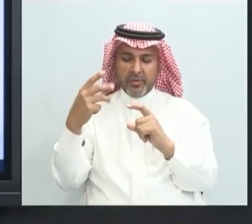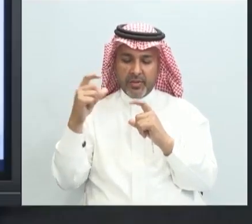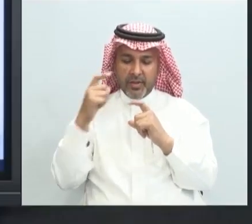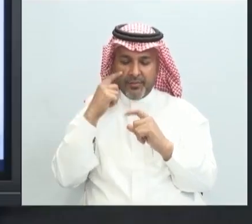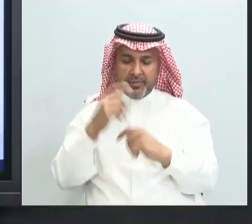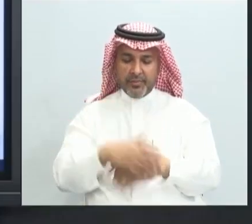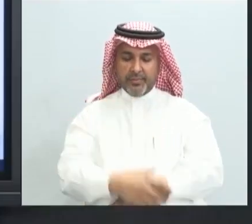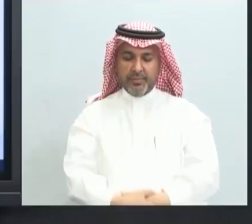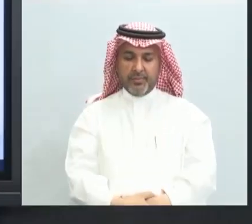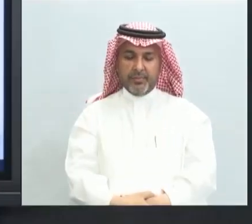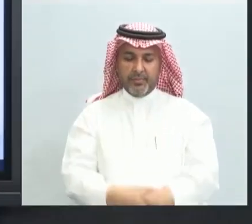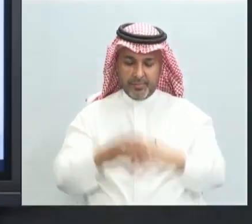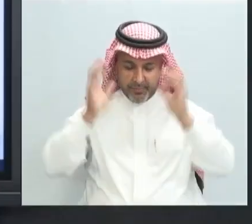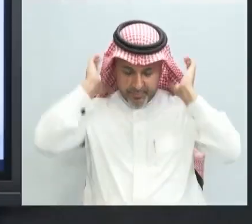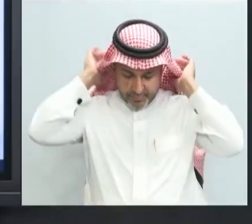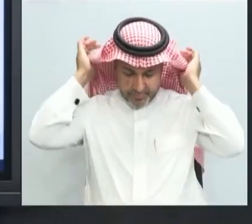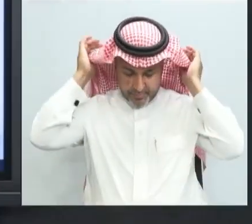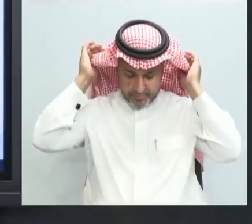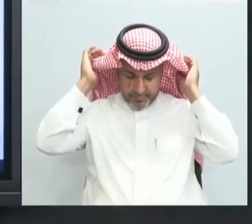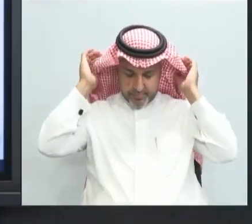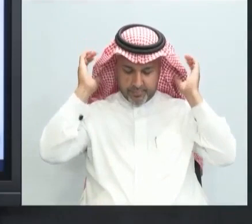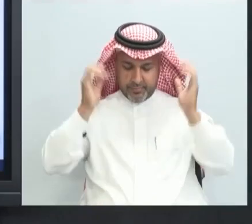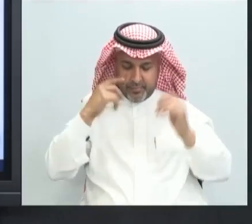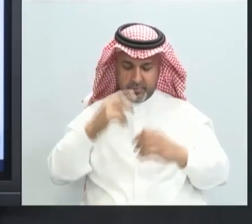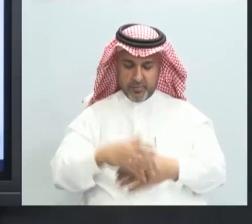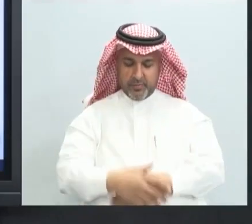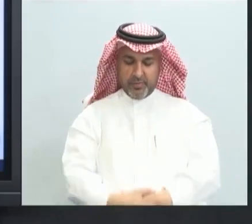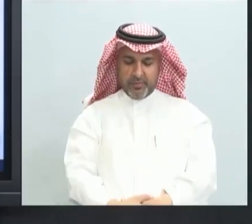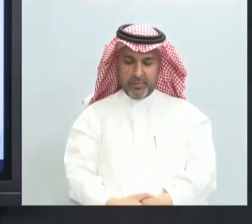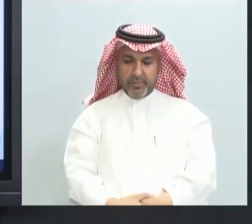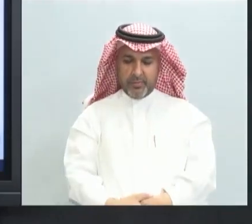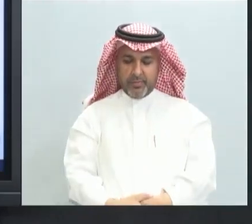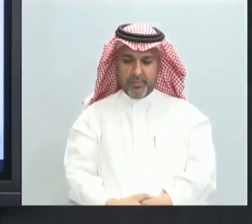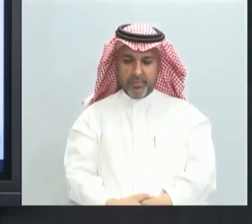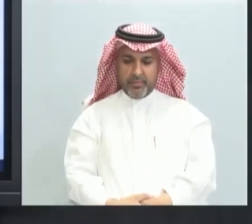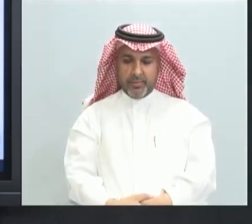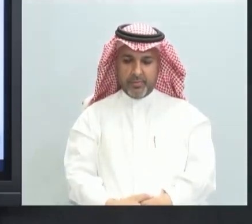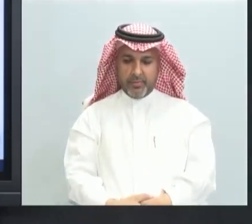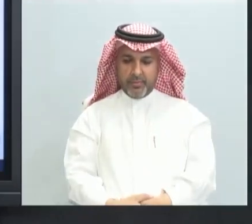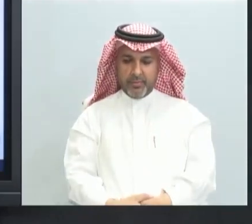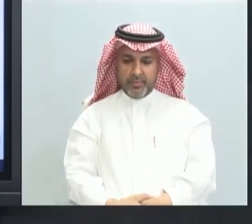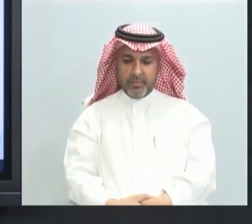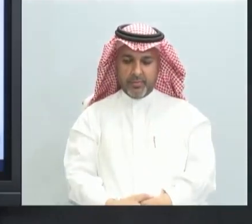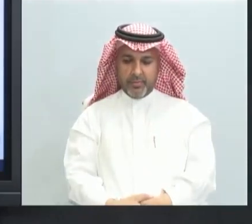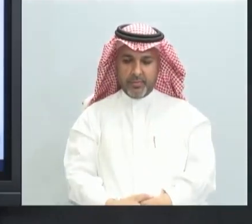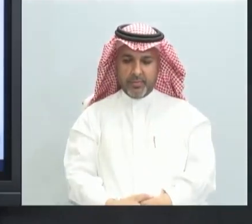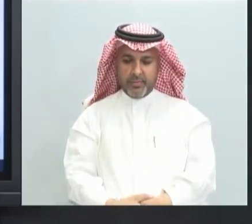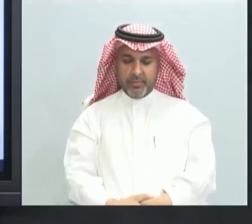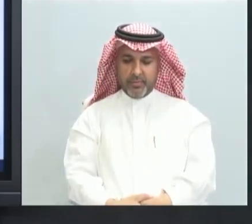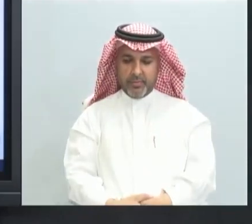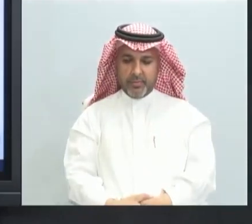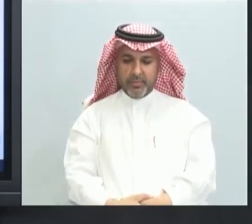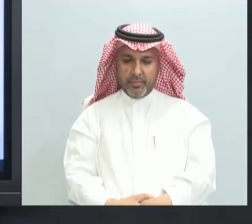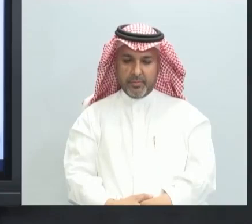فيثاغورس الشهره اللي هي 3 وارب وخمسه بس المفروض تصير الزاويه 90 فكون الزاويه صارت 92 فالرقم بصير قريب من الخمسه